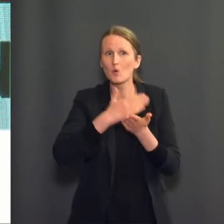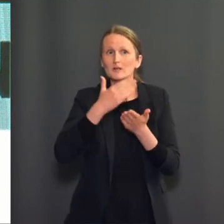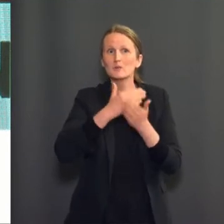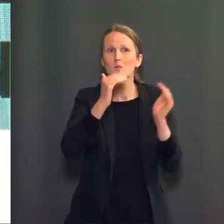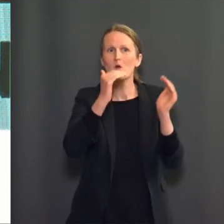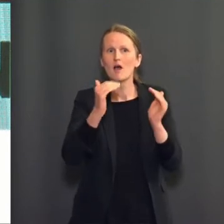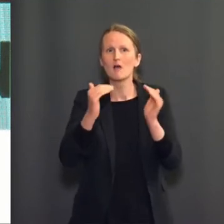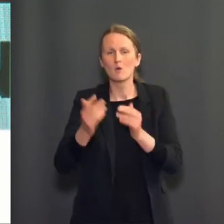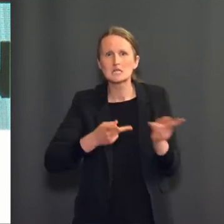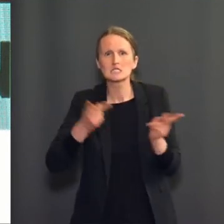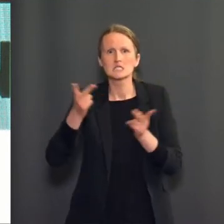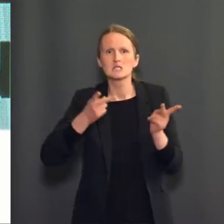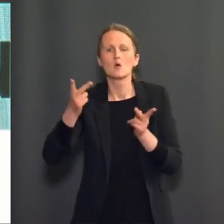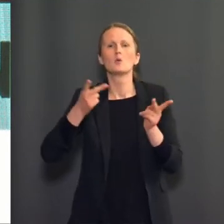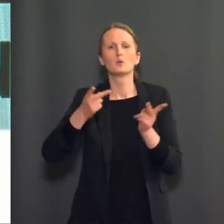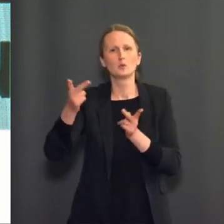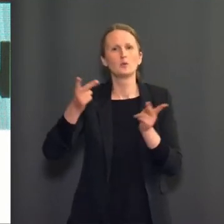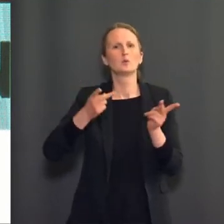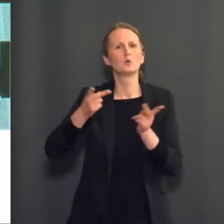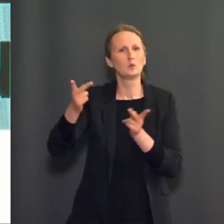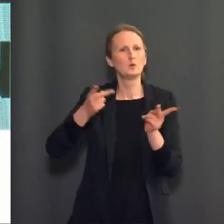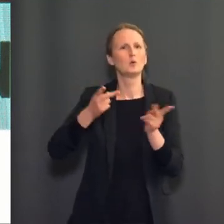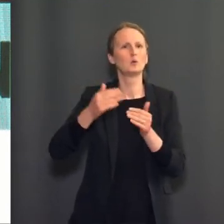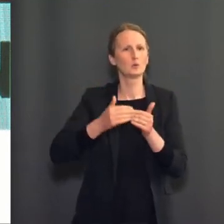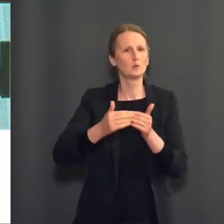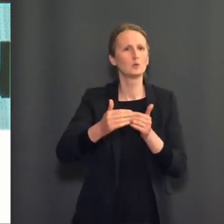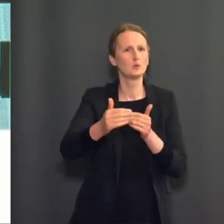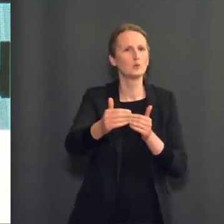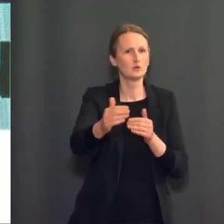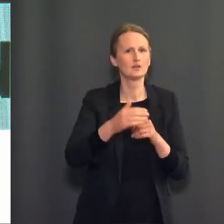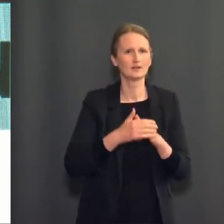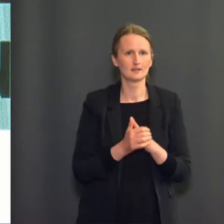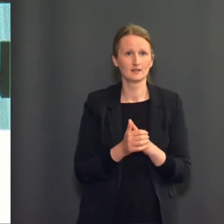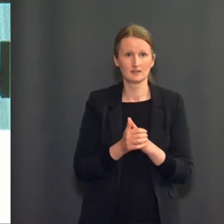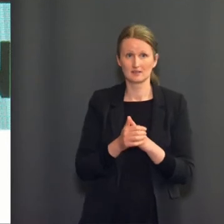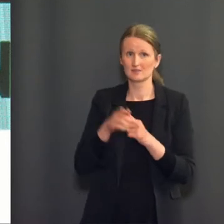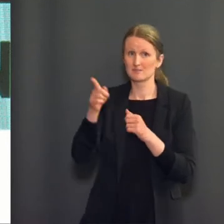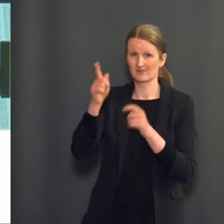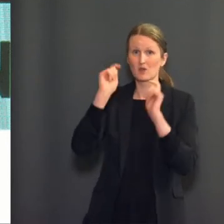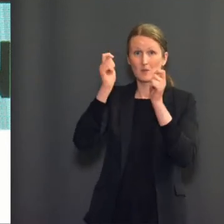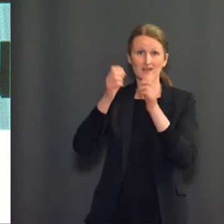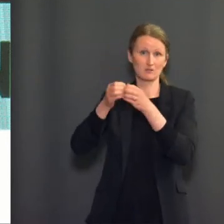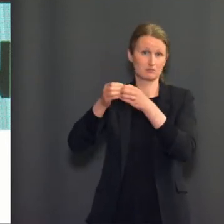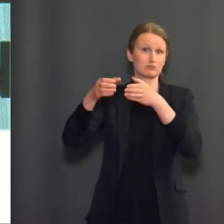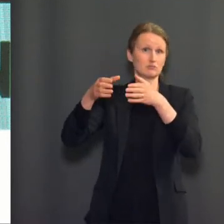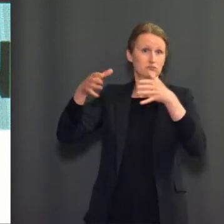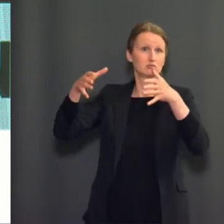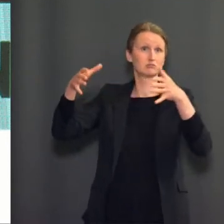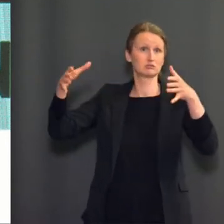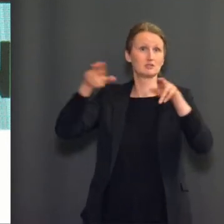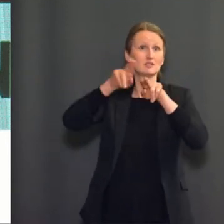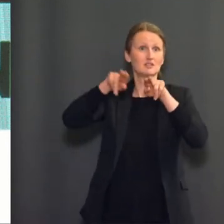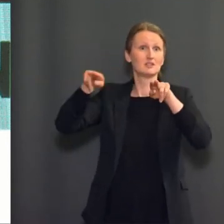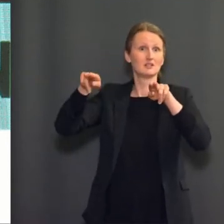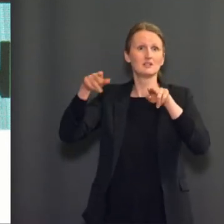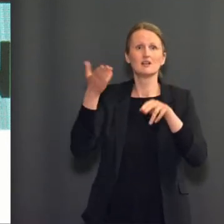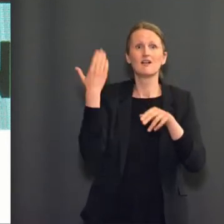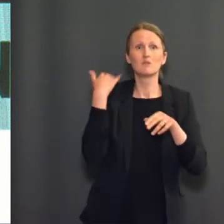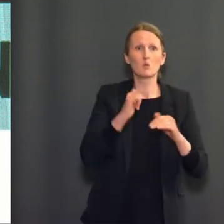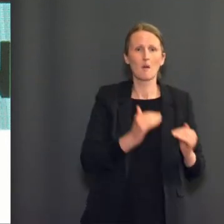Les hospitalisations continuent encore à augmenter, mais à un rythme moins soutenu.